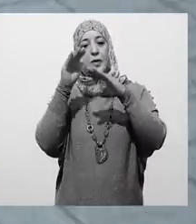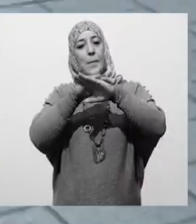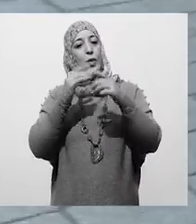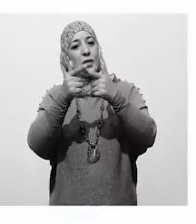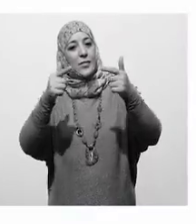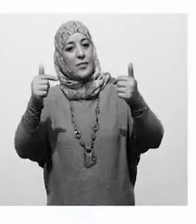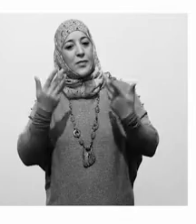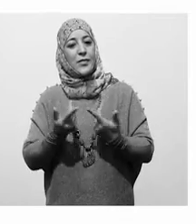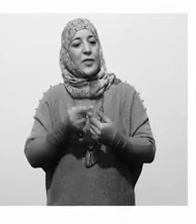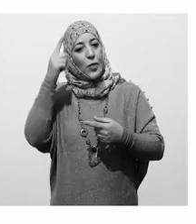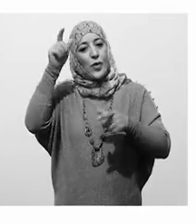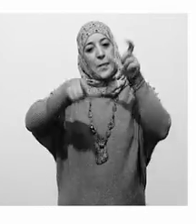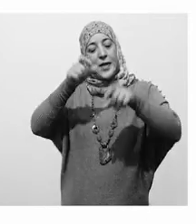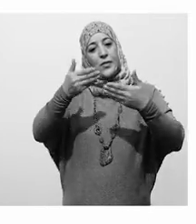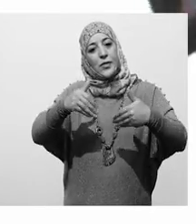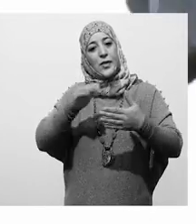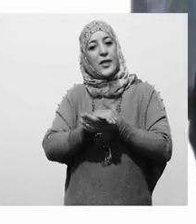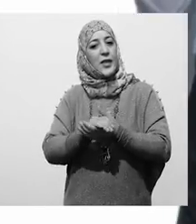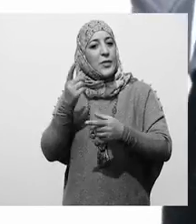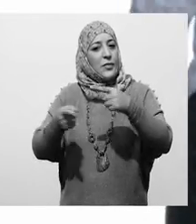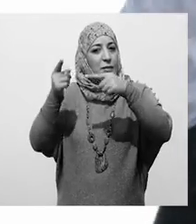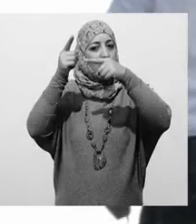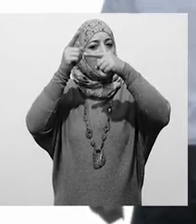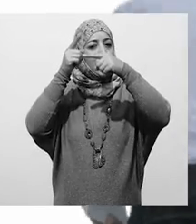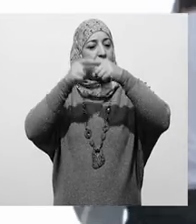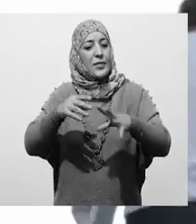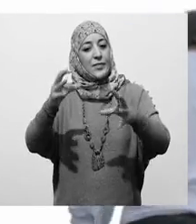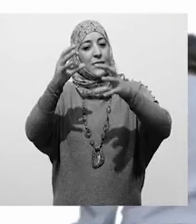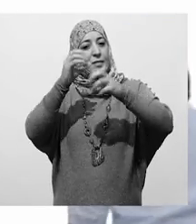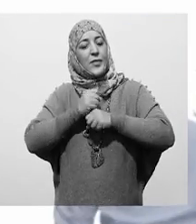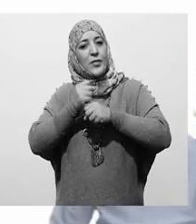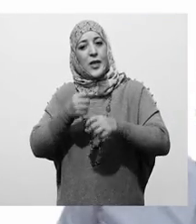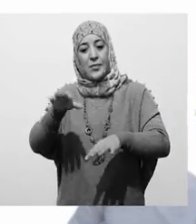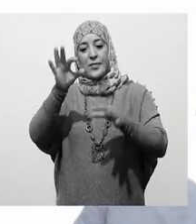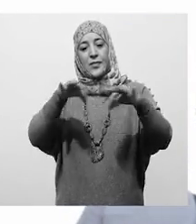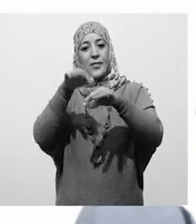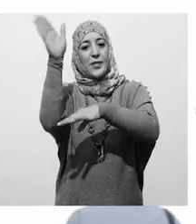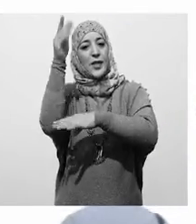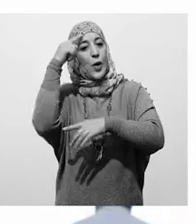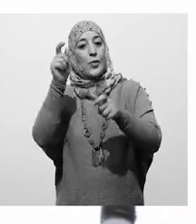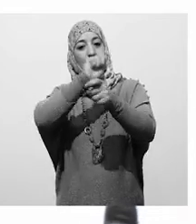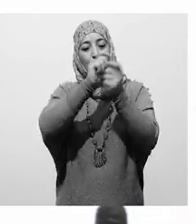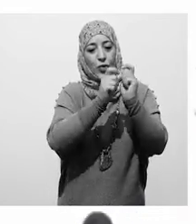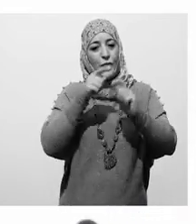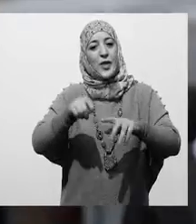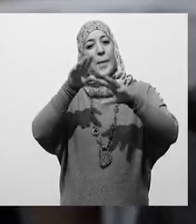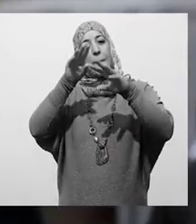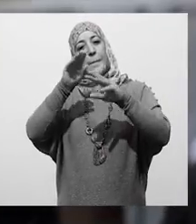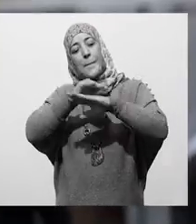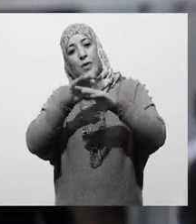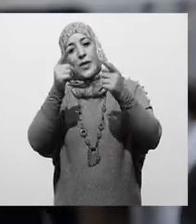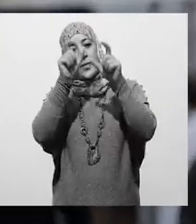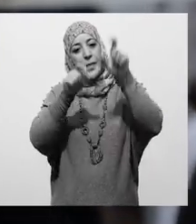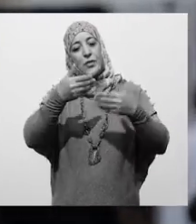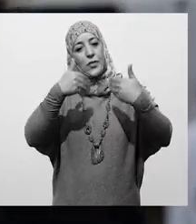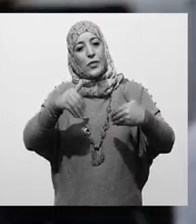un énorme gain pour les personnes handicapées. On sent un engagement de l'État pour le changement de la situation des personnes handicapées,